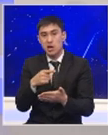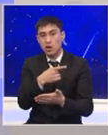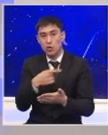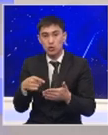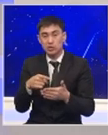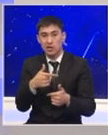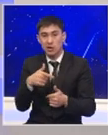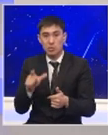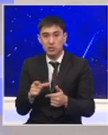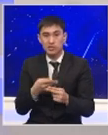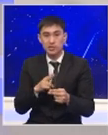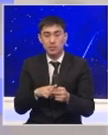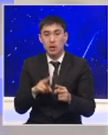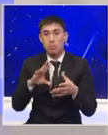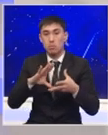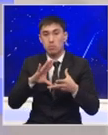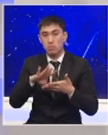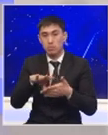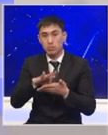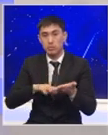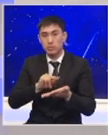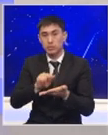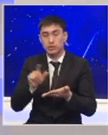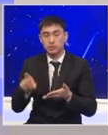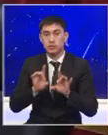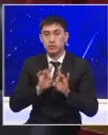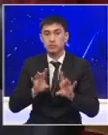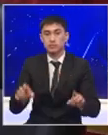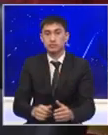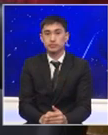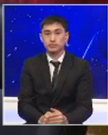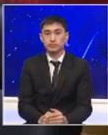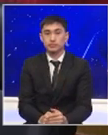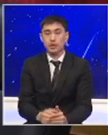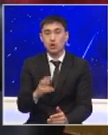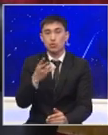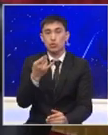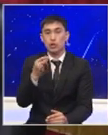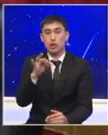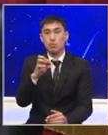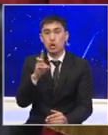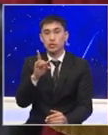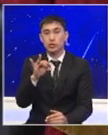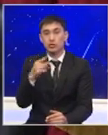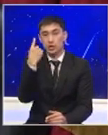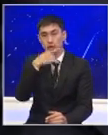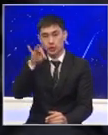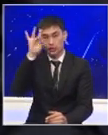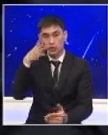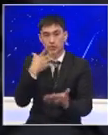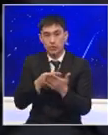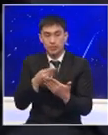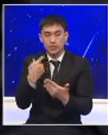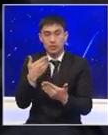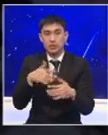религиозной грамотности тему продолжит Наш корреспондент Нурлан личность довольно известная в своих